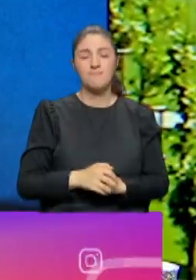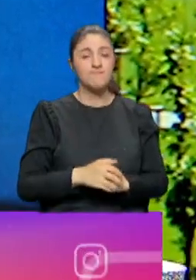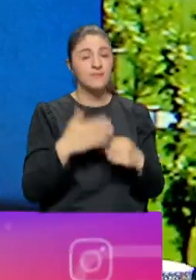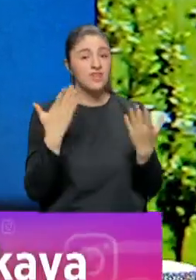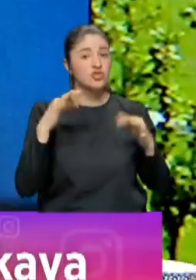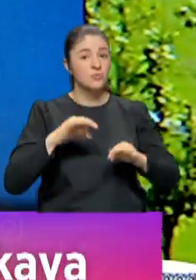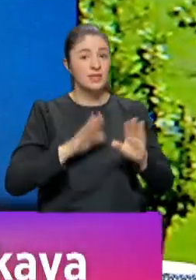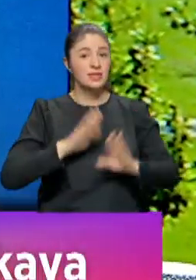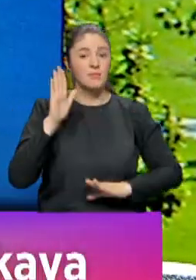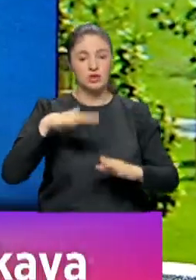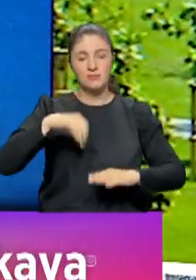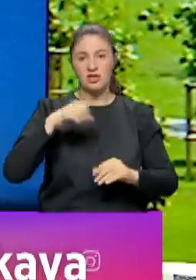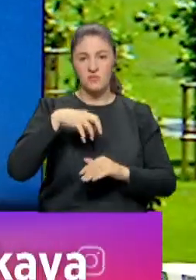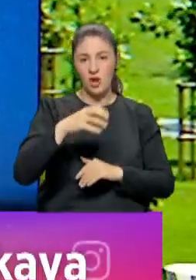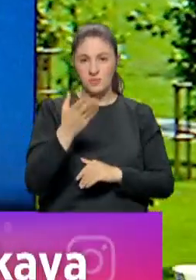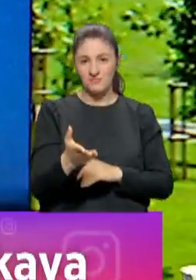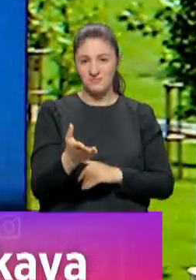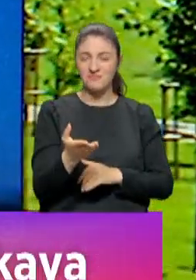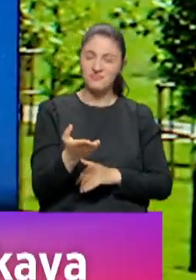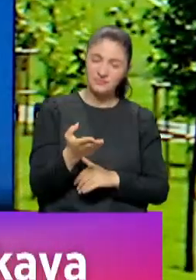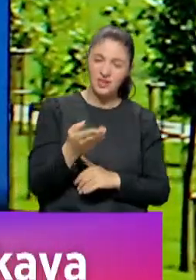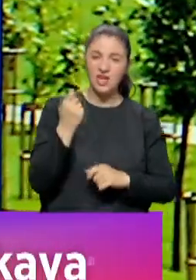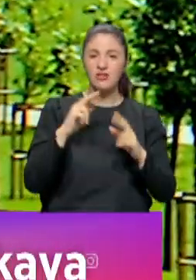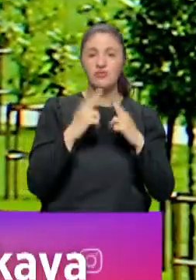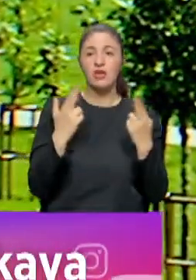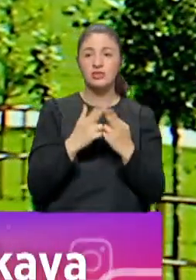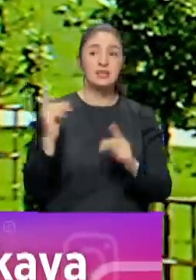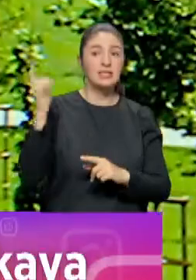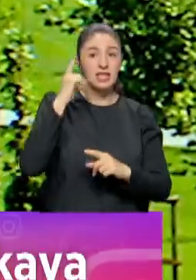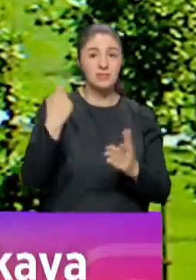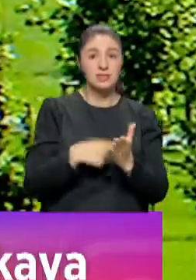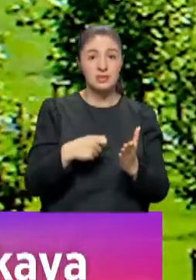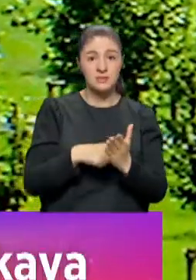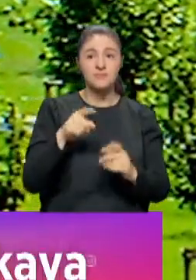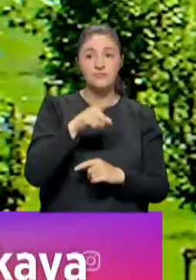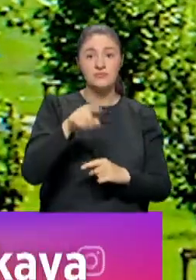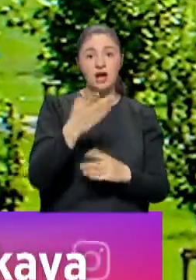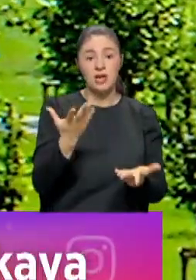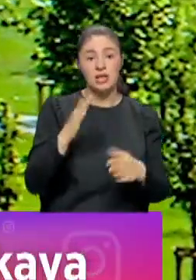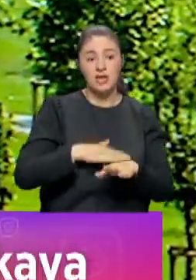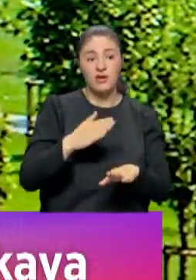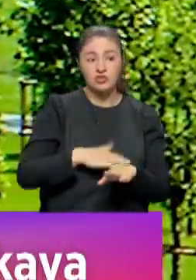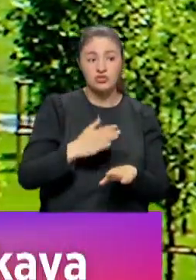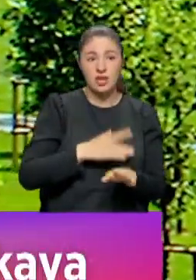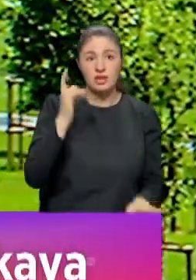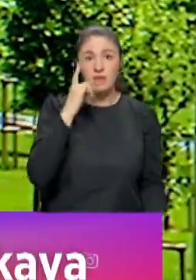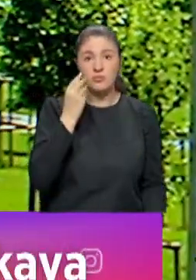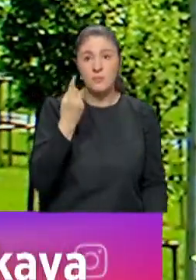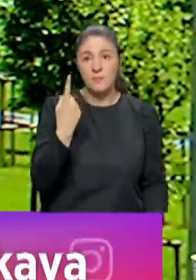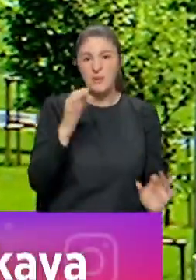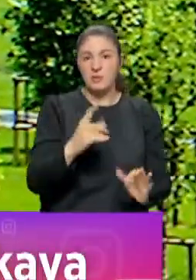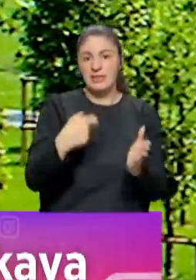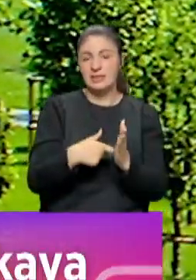bu ve simli demokrasi Meydanı kuşağı iş dünyasının tanıdığı bir isim sizlerinde artık yavaştan yavaşa tanımaya